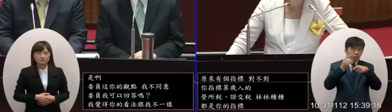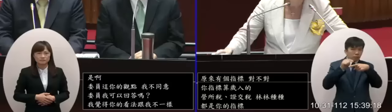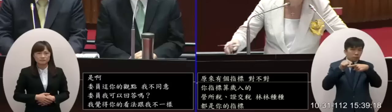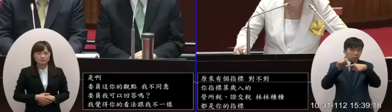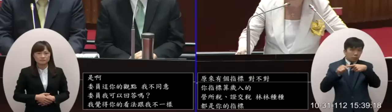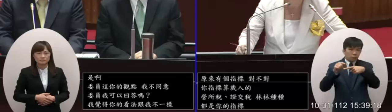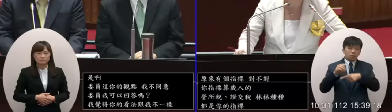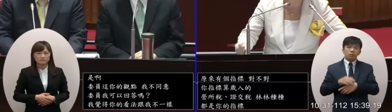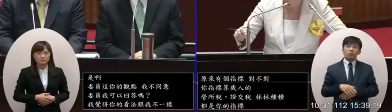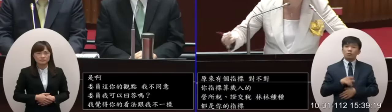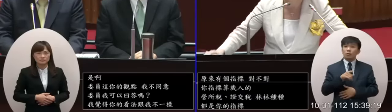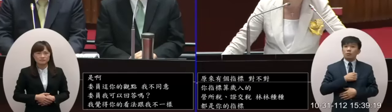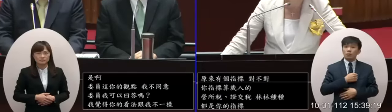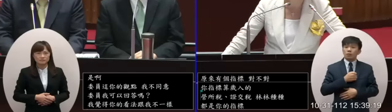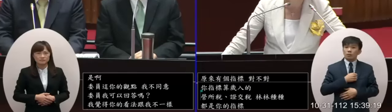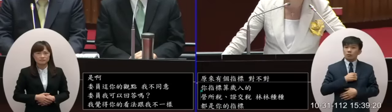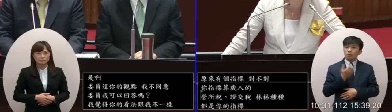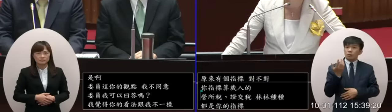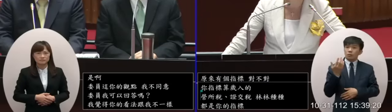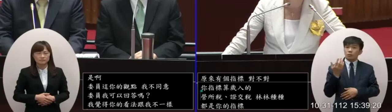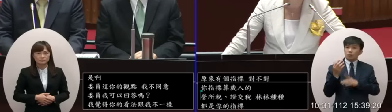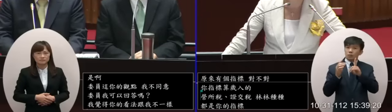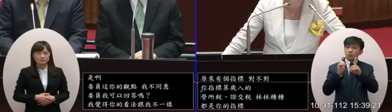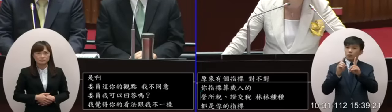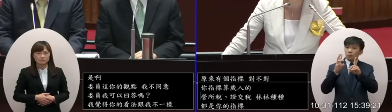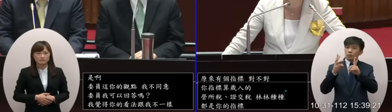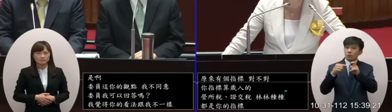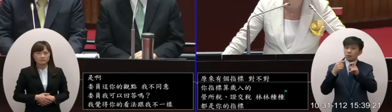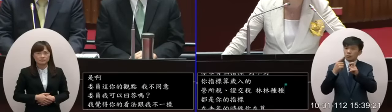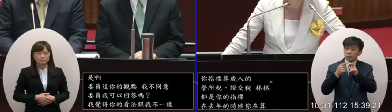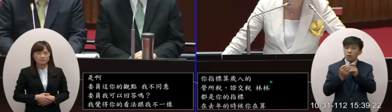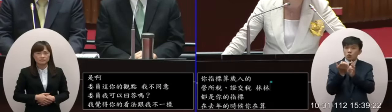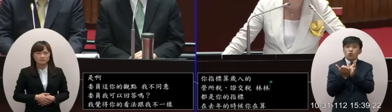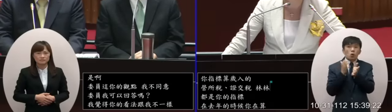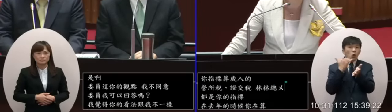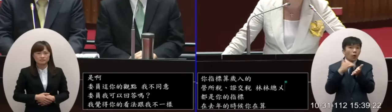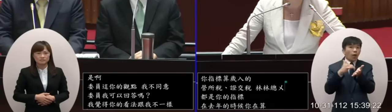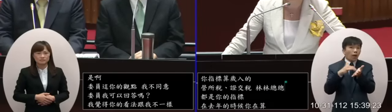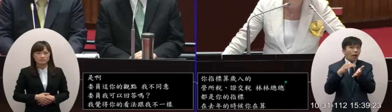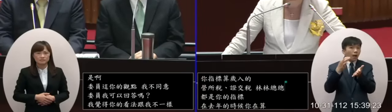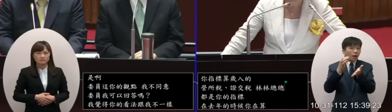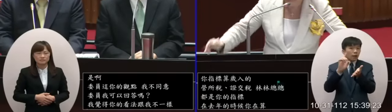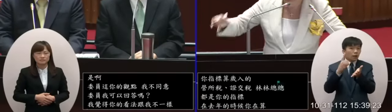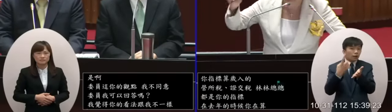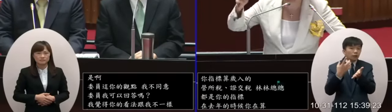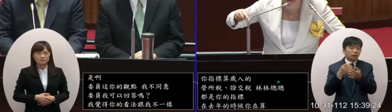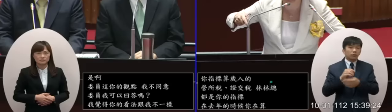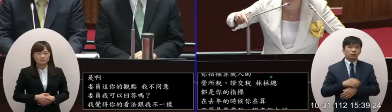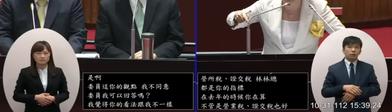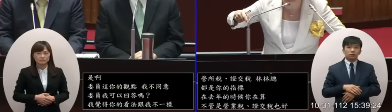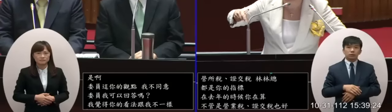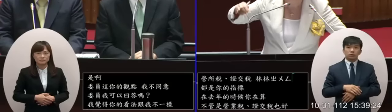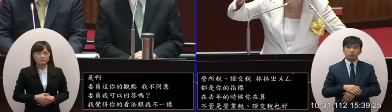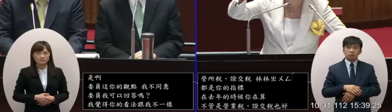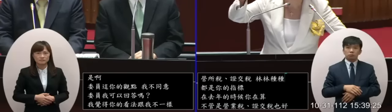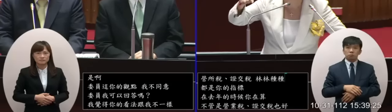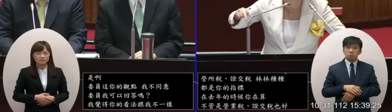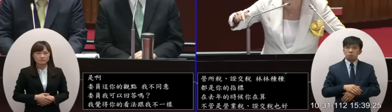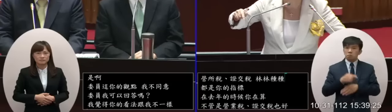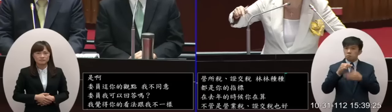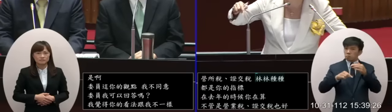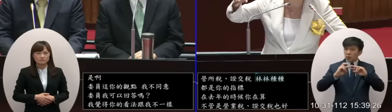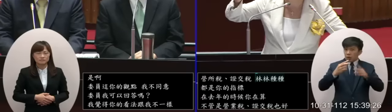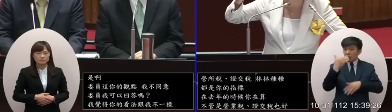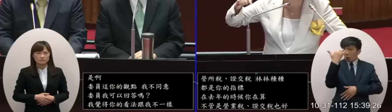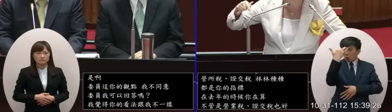道你113年的你的这些的你这些预算你是怎么个算法，你知道吗？你突然的把营